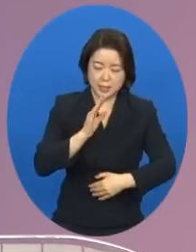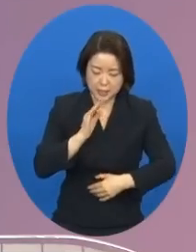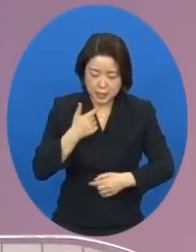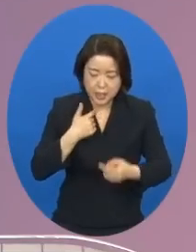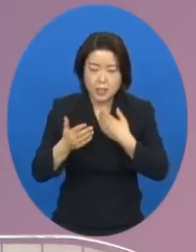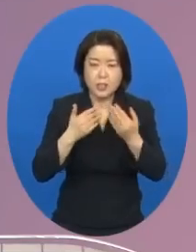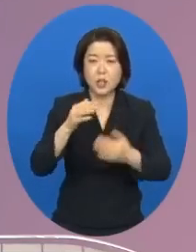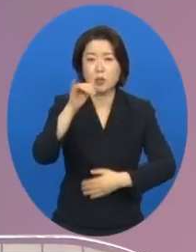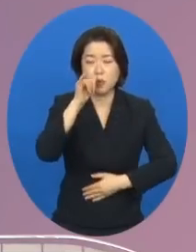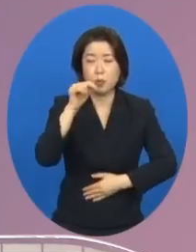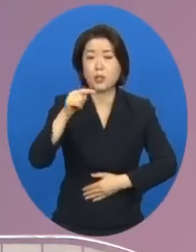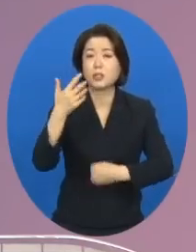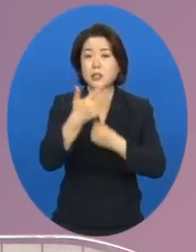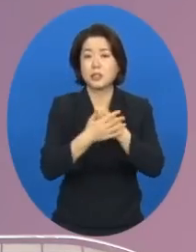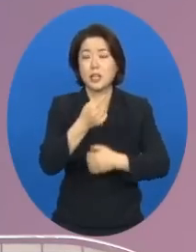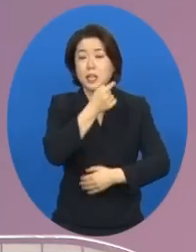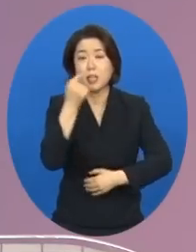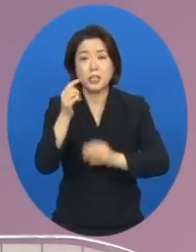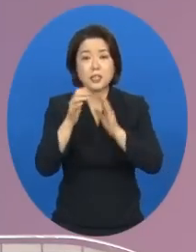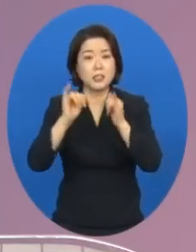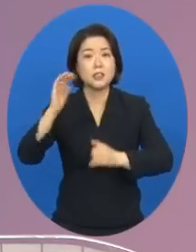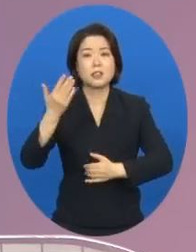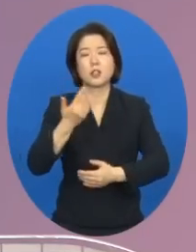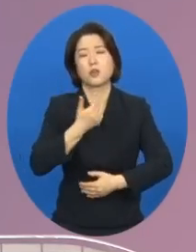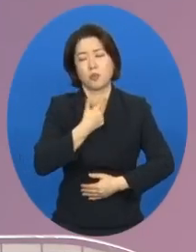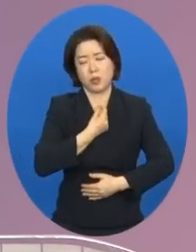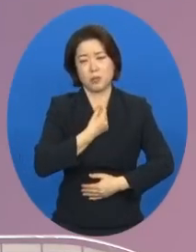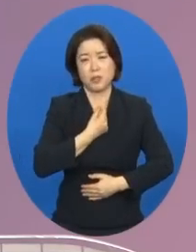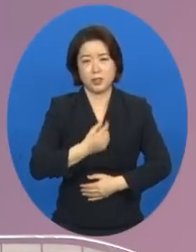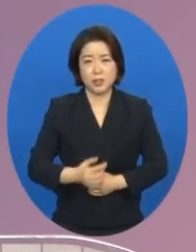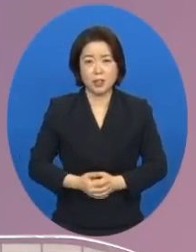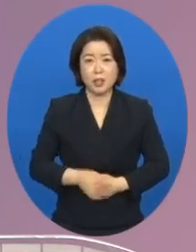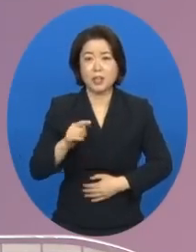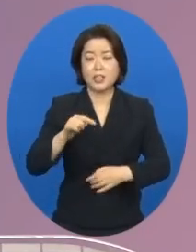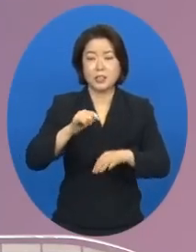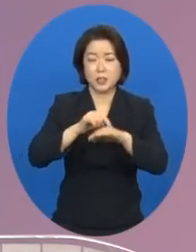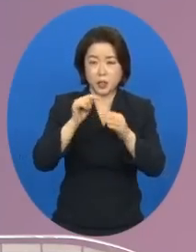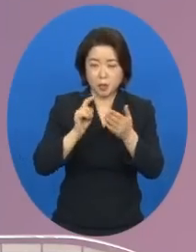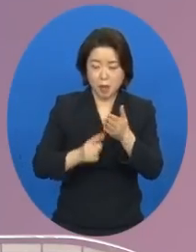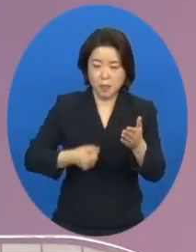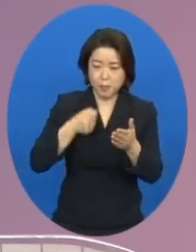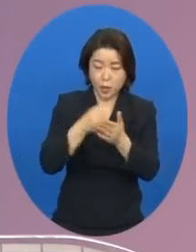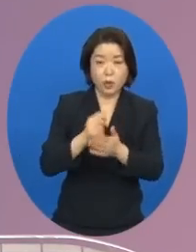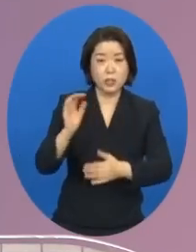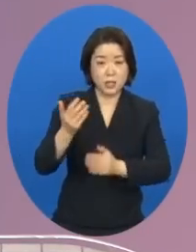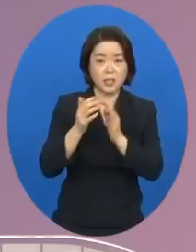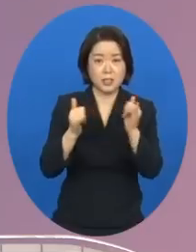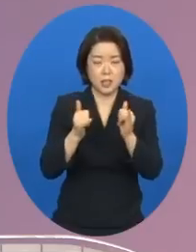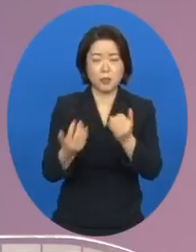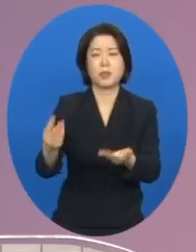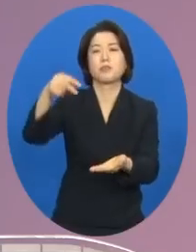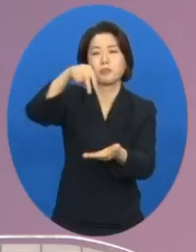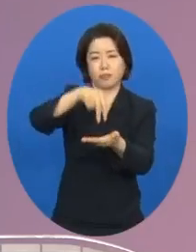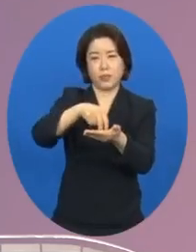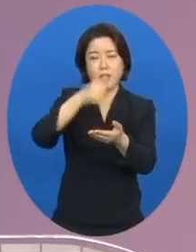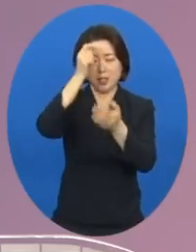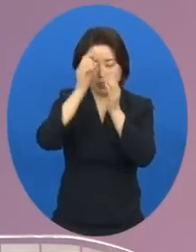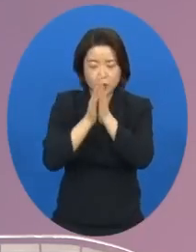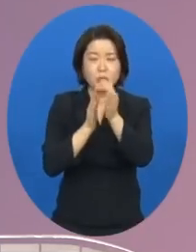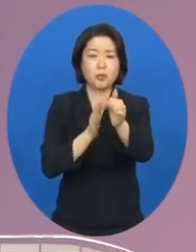있고 그 은혜의 증인이 되기를 원합니다. 그렇게 마음에 결심하시는 분들은 우리 일어나서